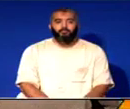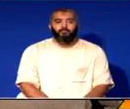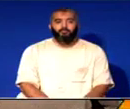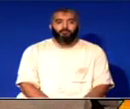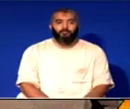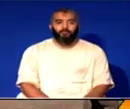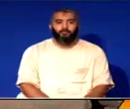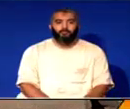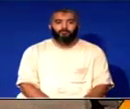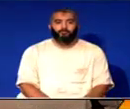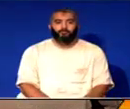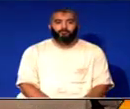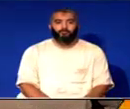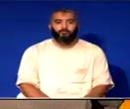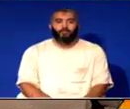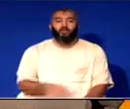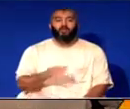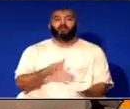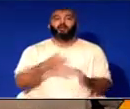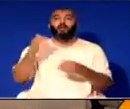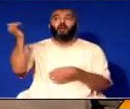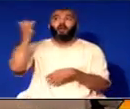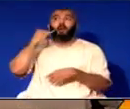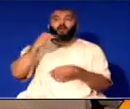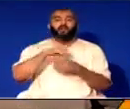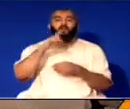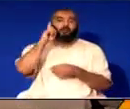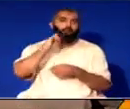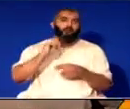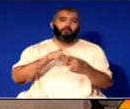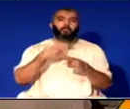آمنة من سيدي بالعباس، السلام عليكم ورحمة لا. الله.